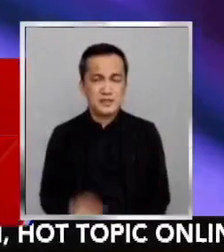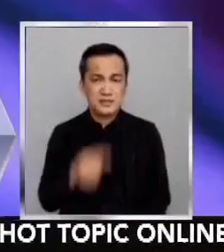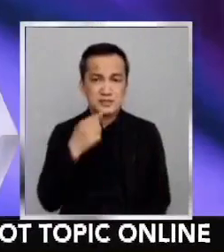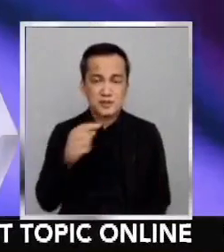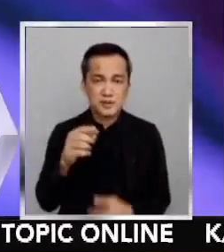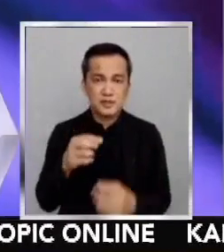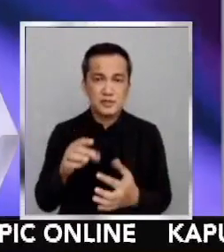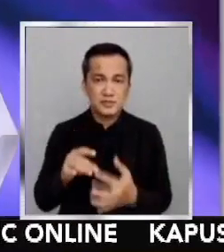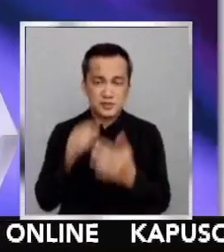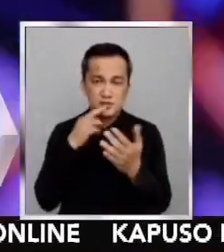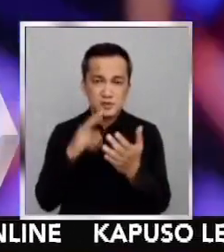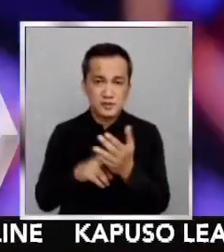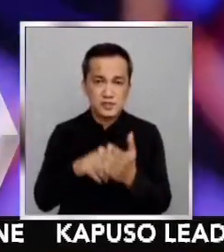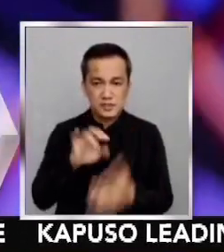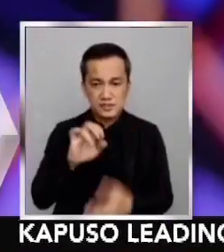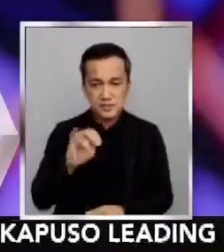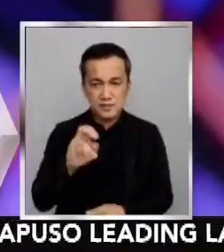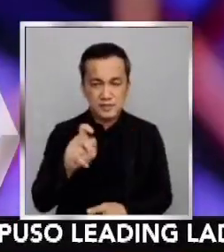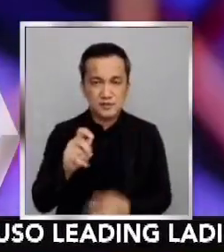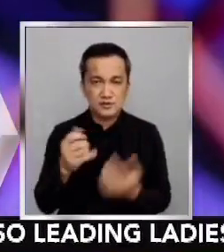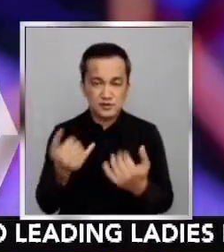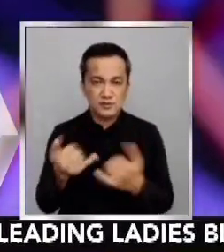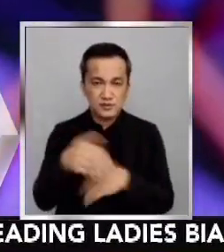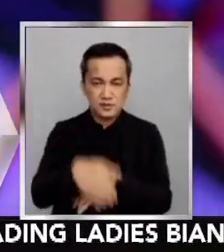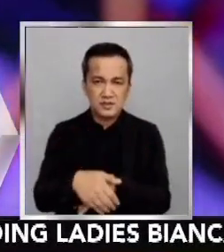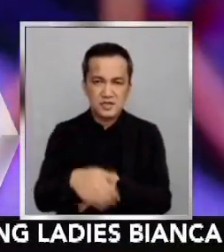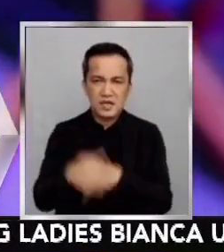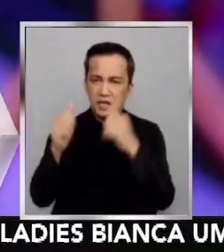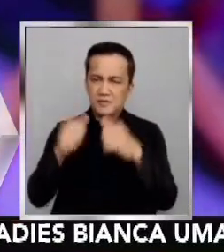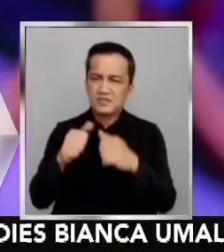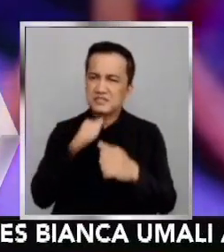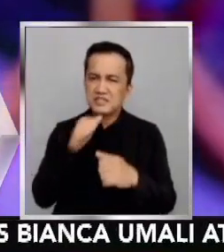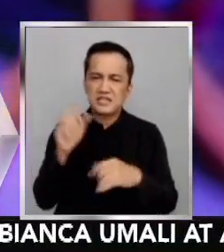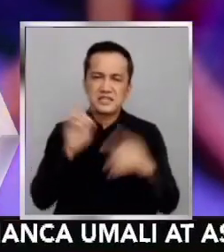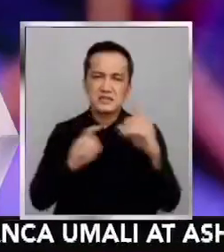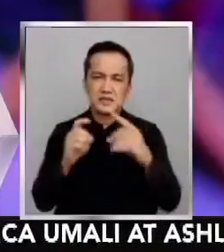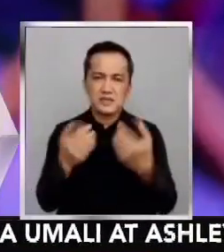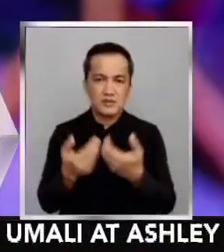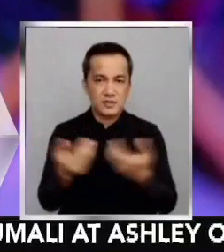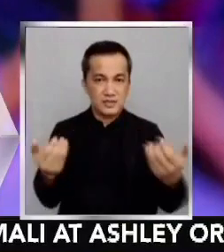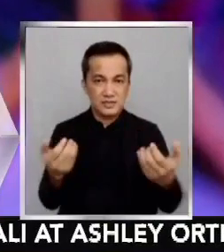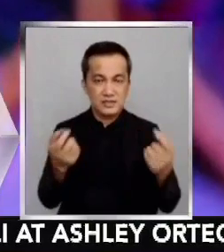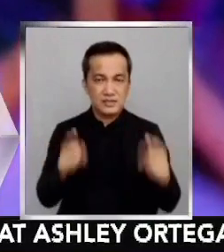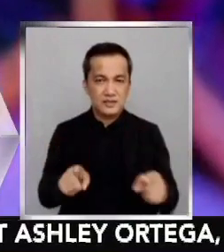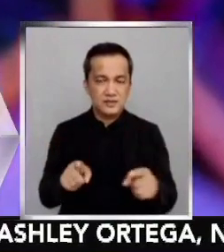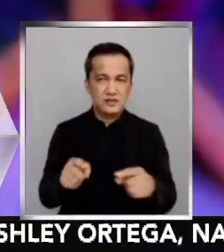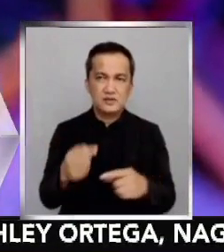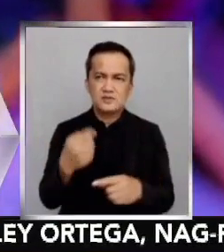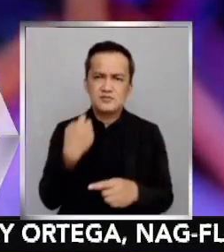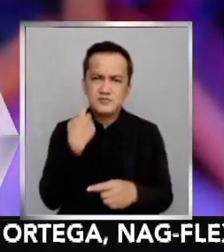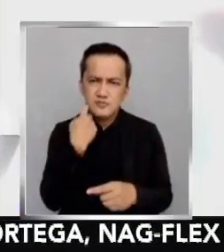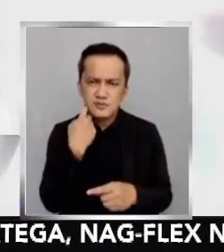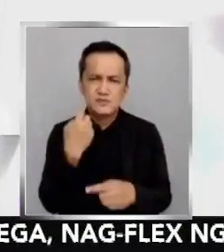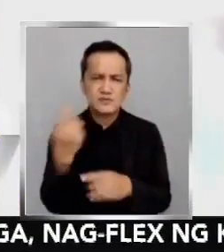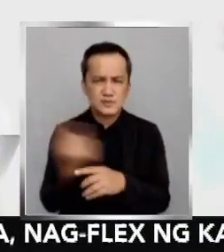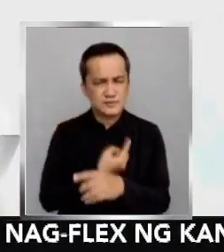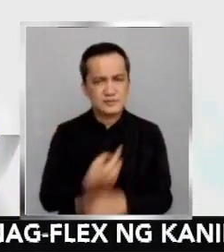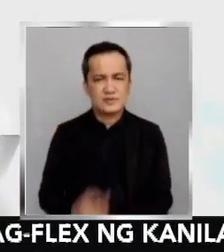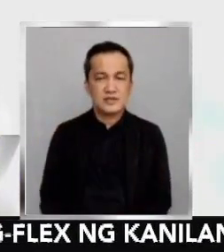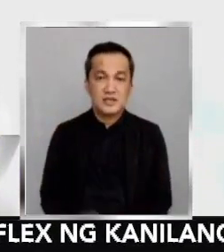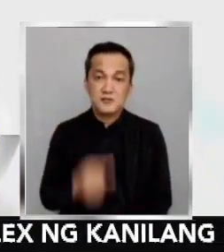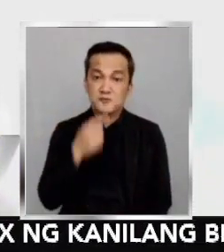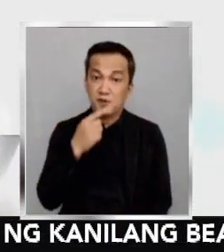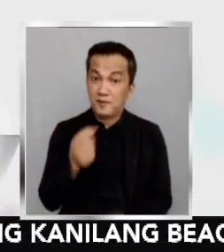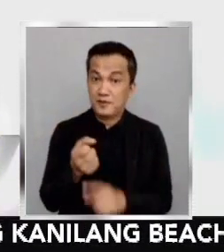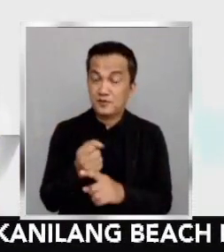ng Entertainment Tonight, amicable and not dramatic ang hiwalayang nangyari raw a few weeks ago. Sabi ng kanilang source,